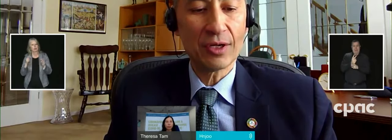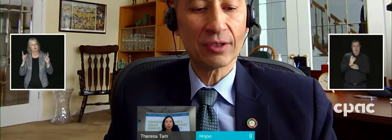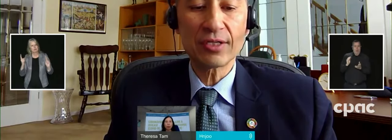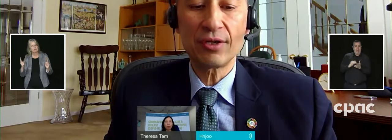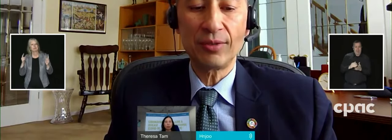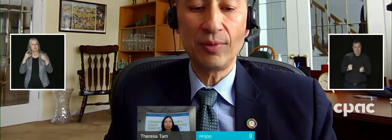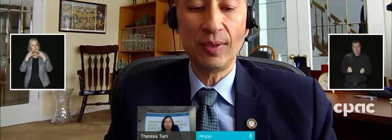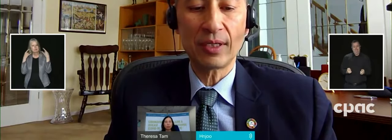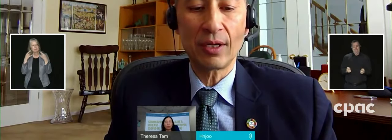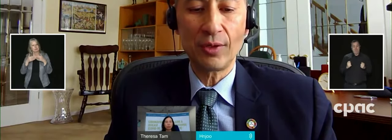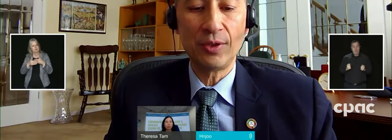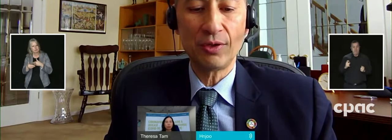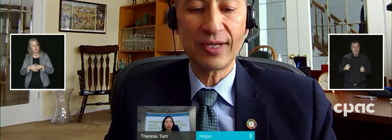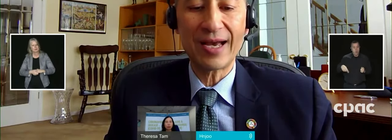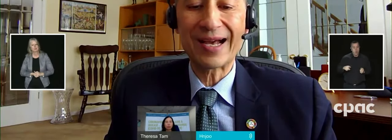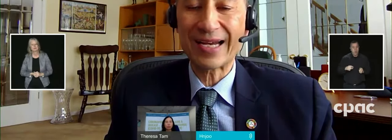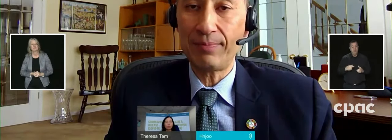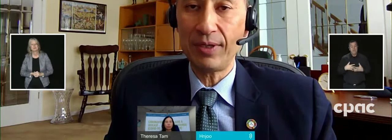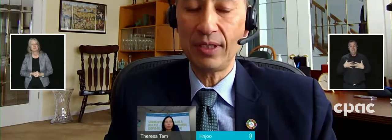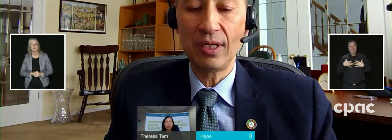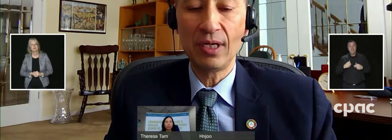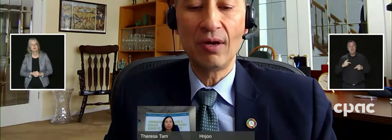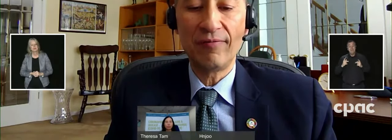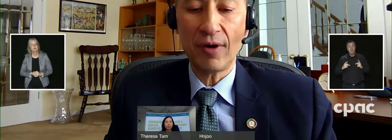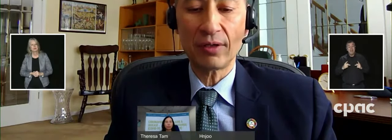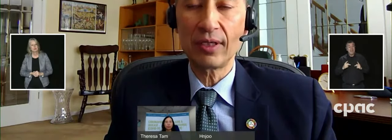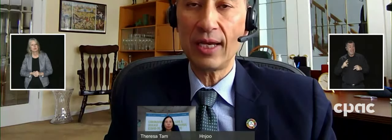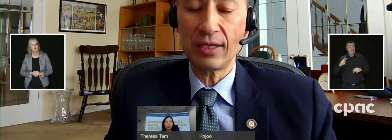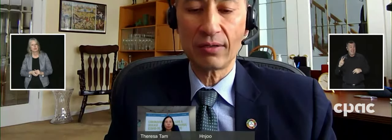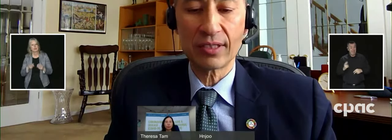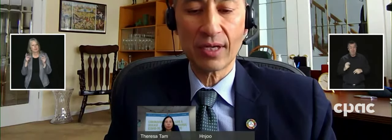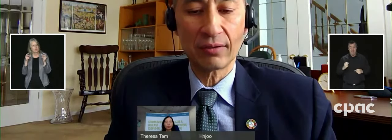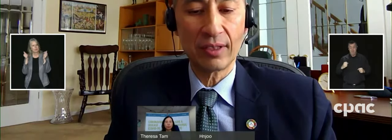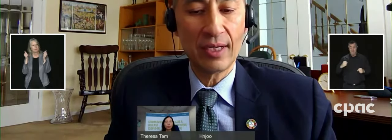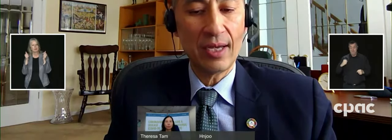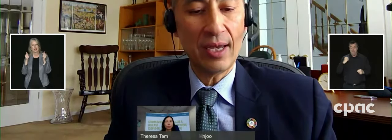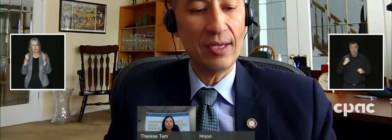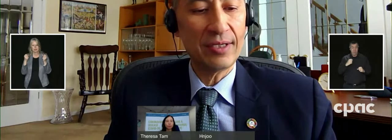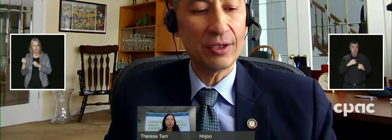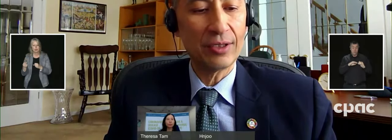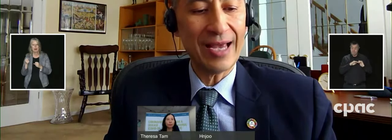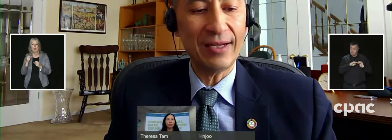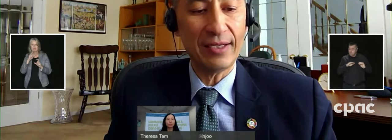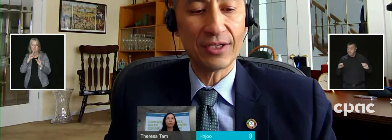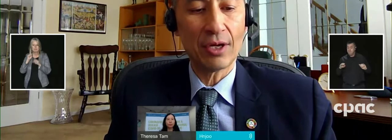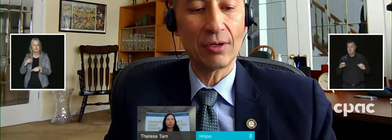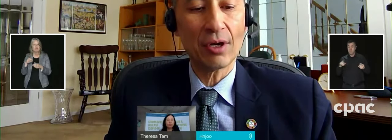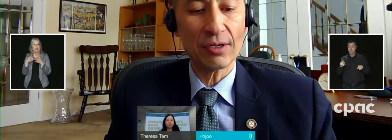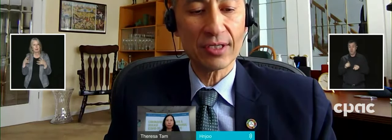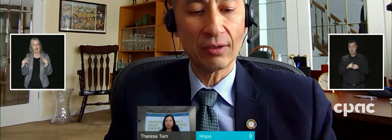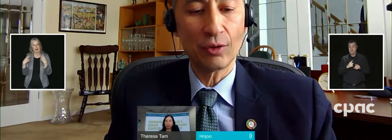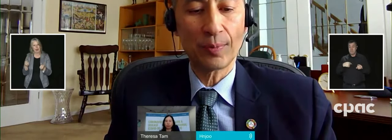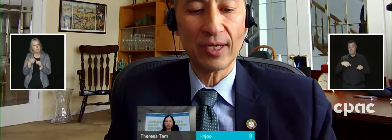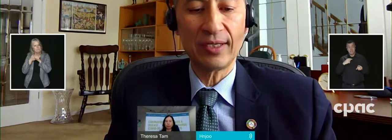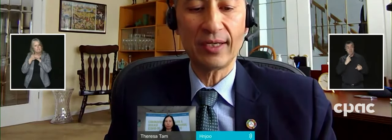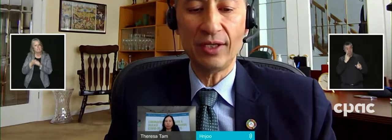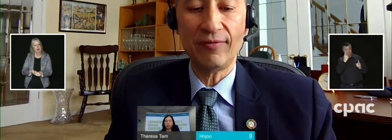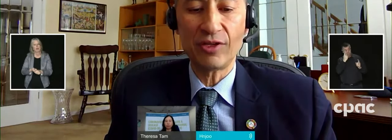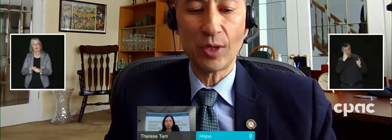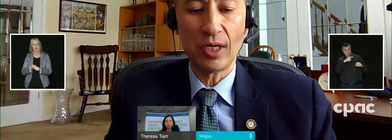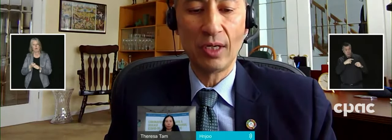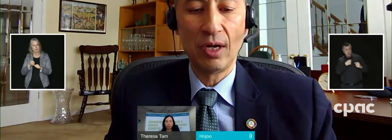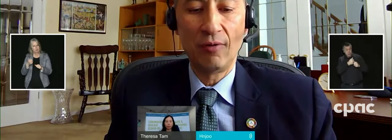Des mesures de santé publique communautaire rapides, fortes et constantes, ainsi qu'une adhésion constante aux